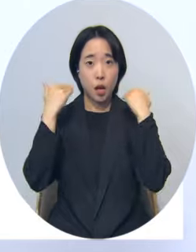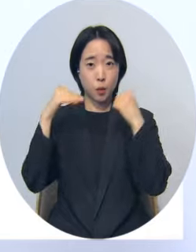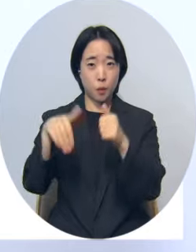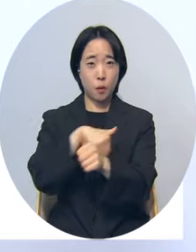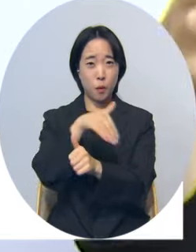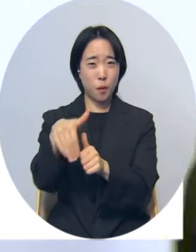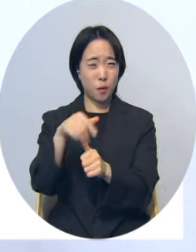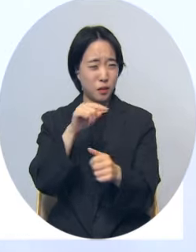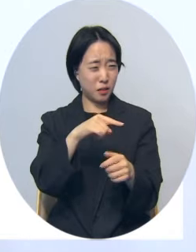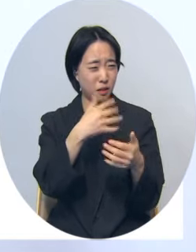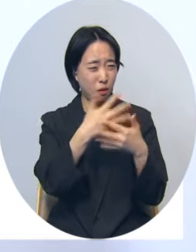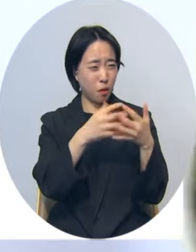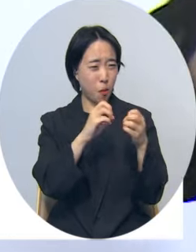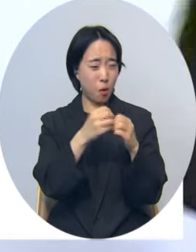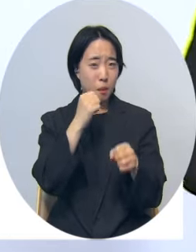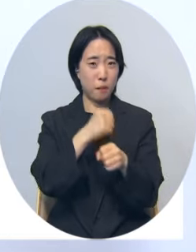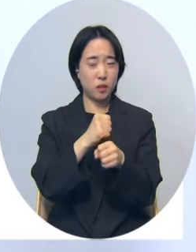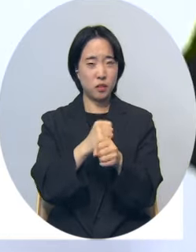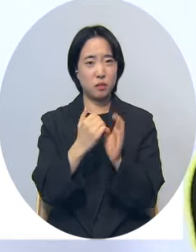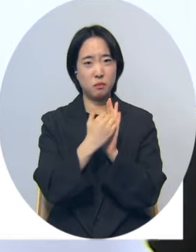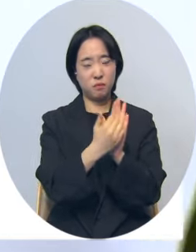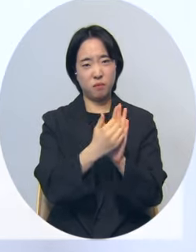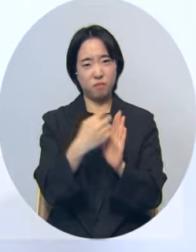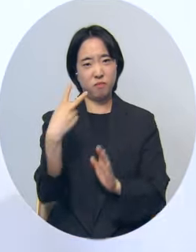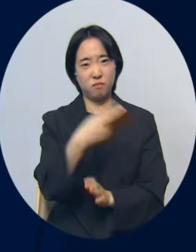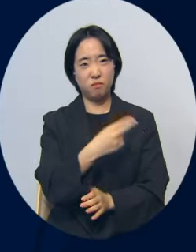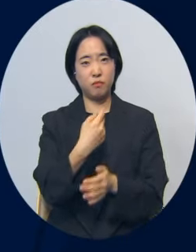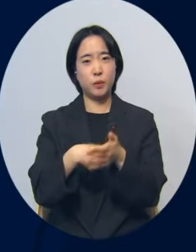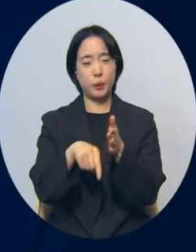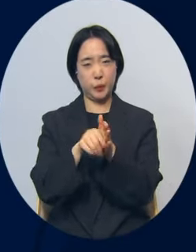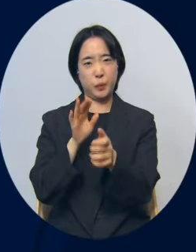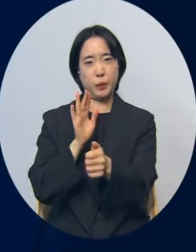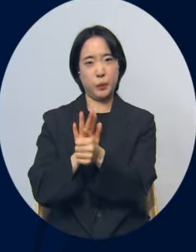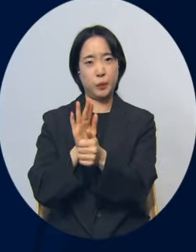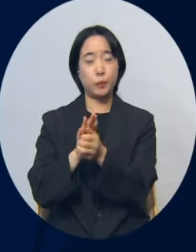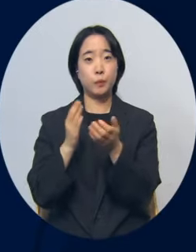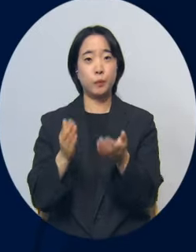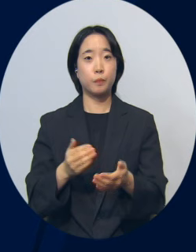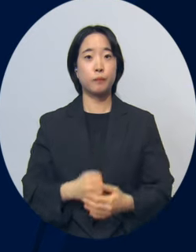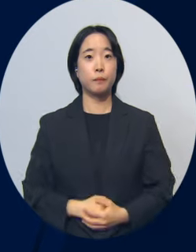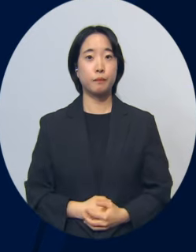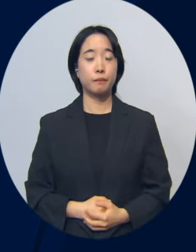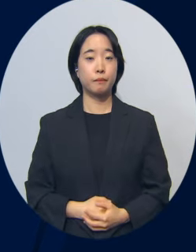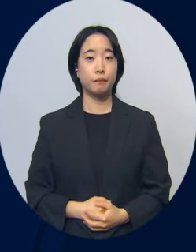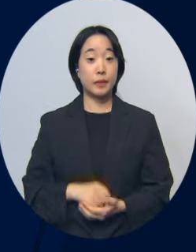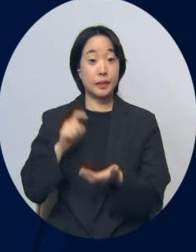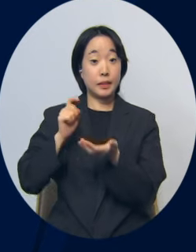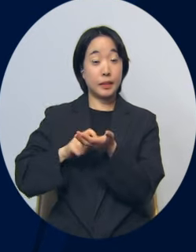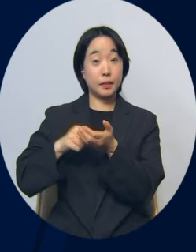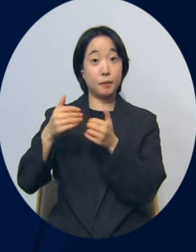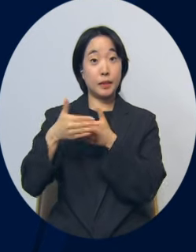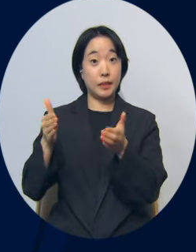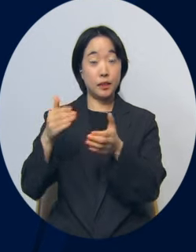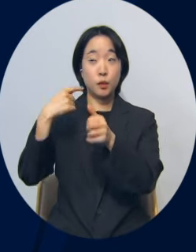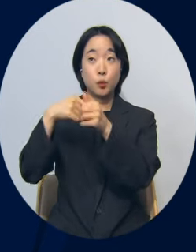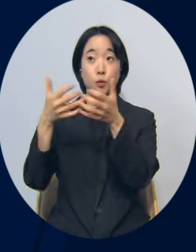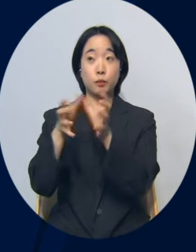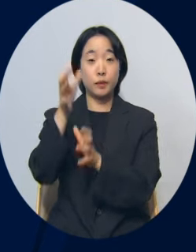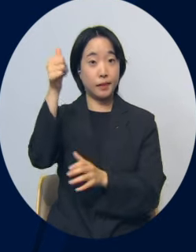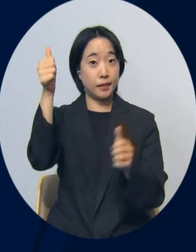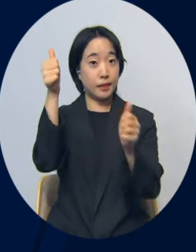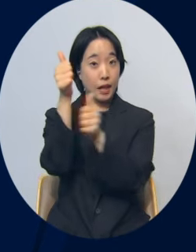허위 합성물로부터 보호할 수 있도록 지원해 나가겠습니다. 긴급 전담팀은 교육부 차관을 단장으로